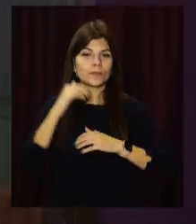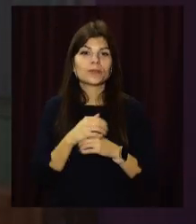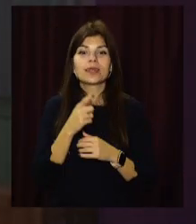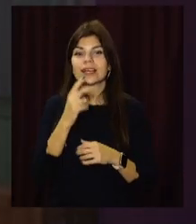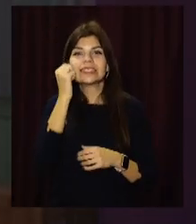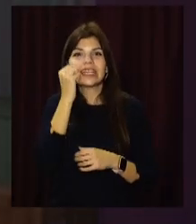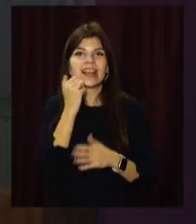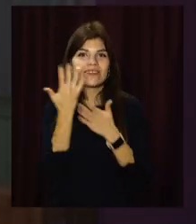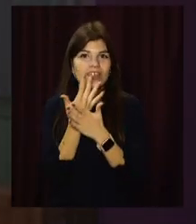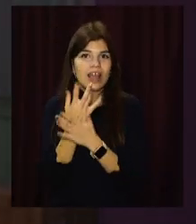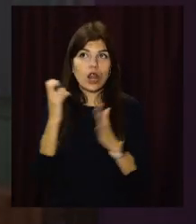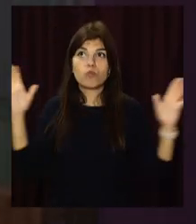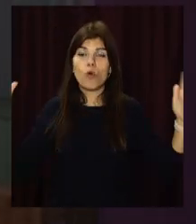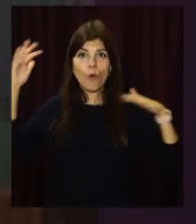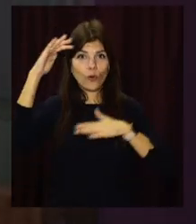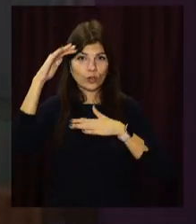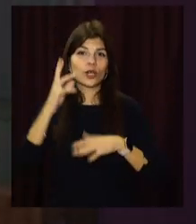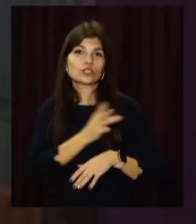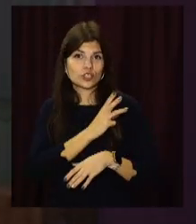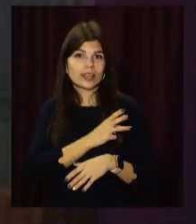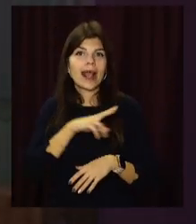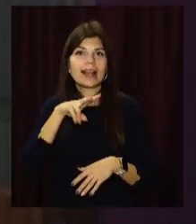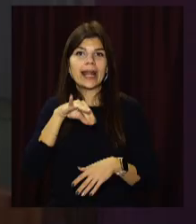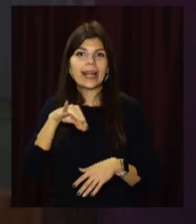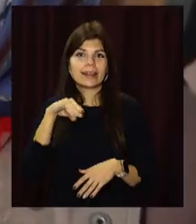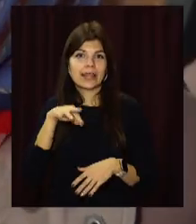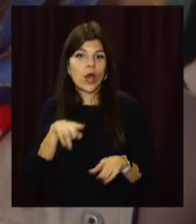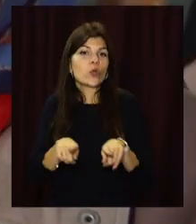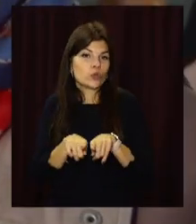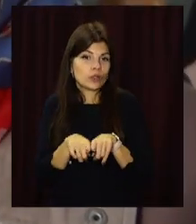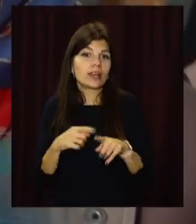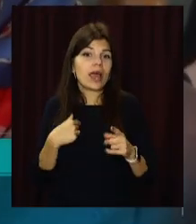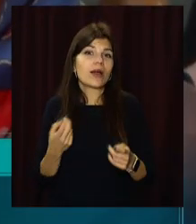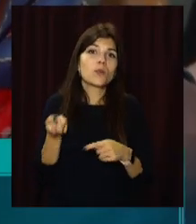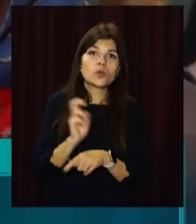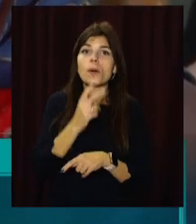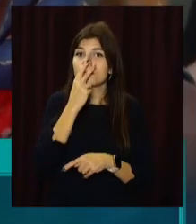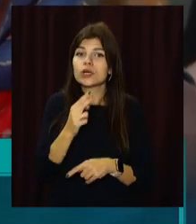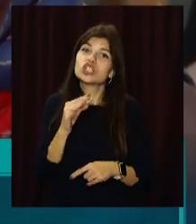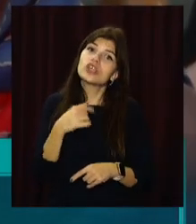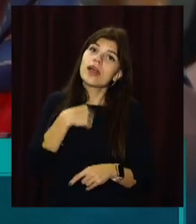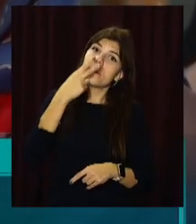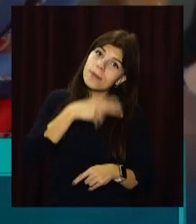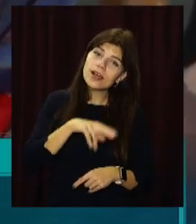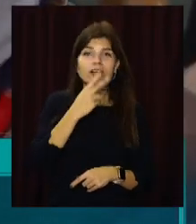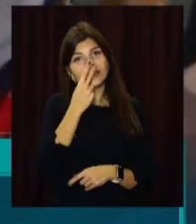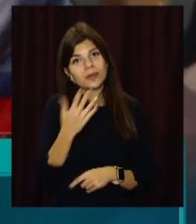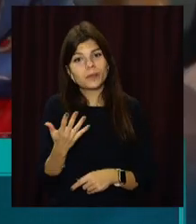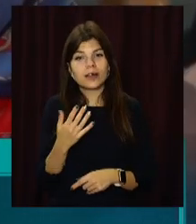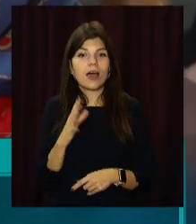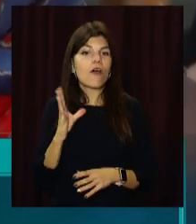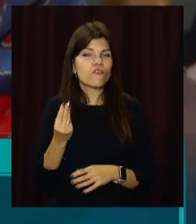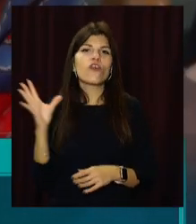Переглянути старі фільми на великому екрані забажала і Лідія Михайлівна. Я оце прийшла подивитися, чи я його бачила, чи ні. Взагалі